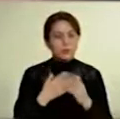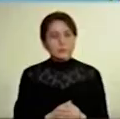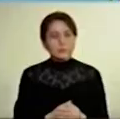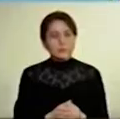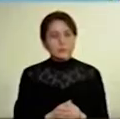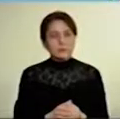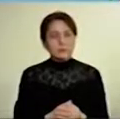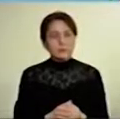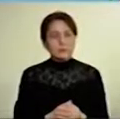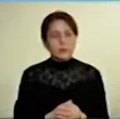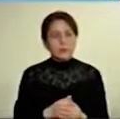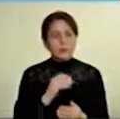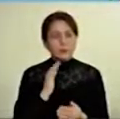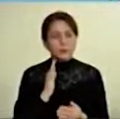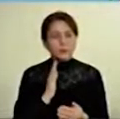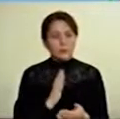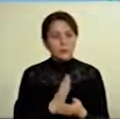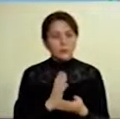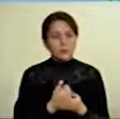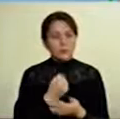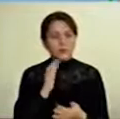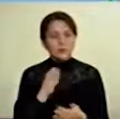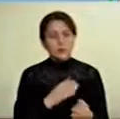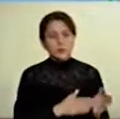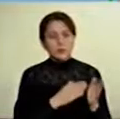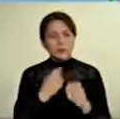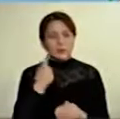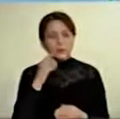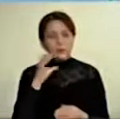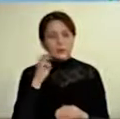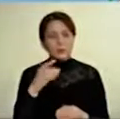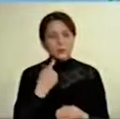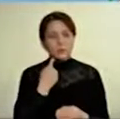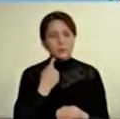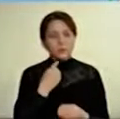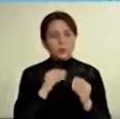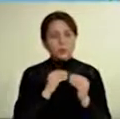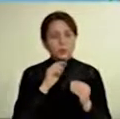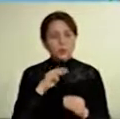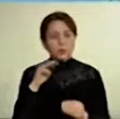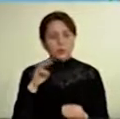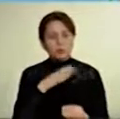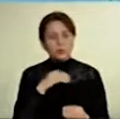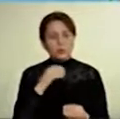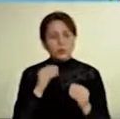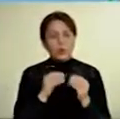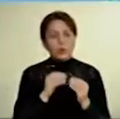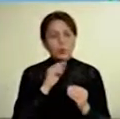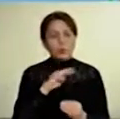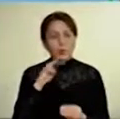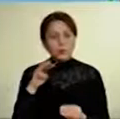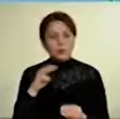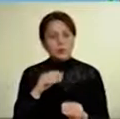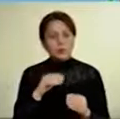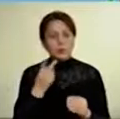esa hosil bo'lyapti. Keyingi 1 santimetrimiz 10 mm-ga teng bo'lsa, 10 mm-ni 10 mm-ga